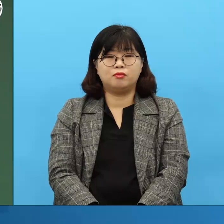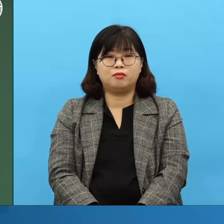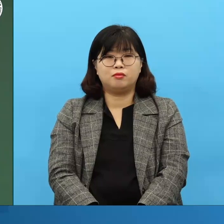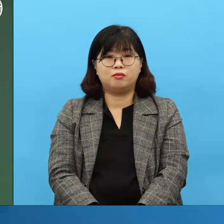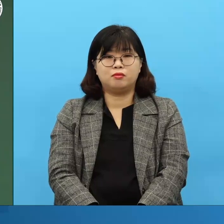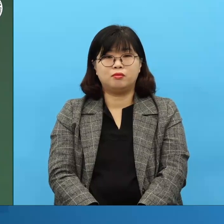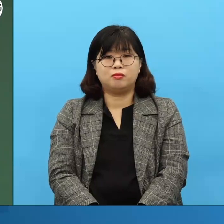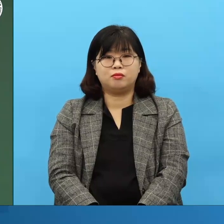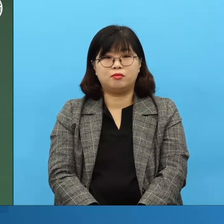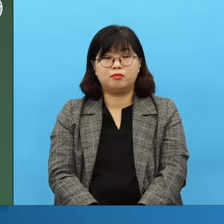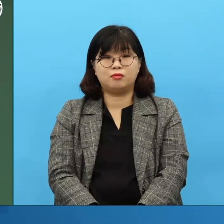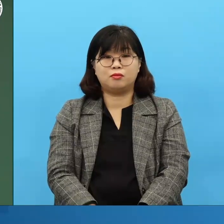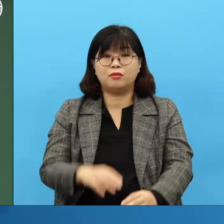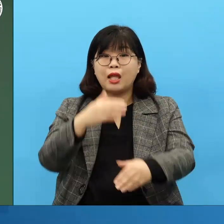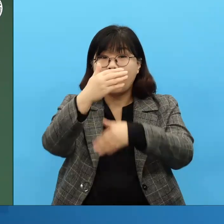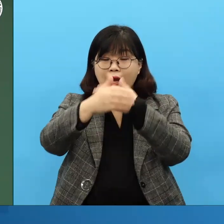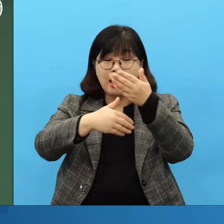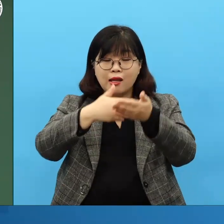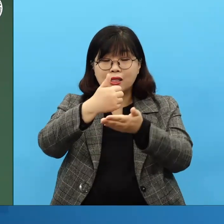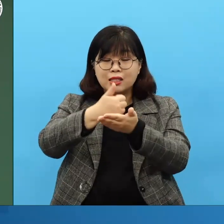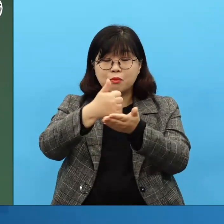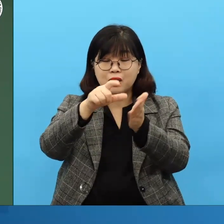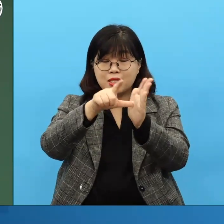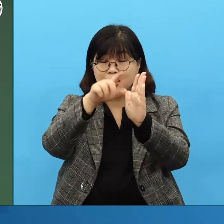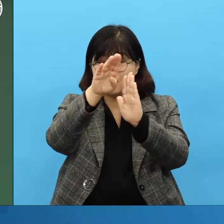여러분이 제일 안 된다고 생각하는